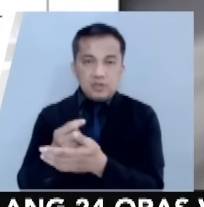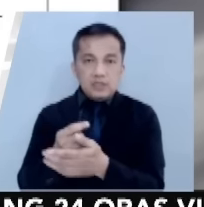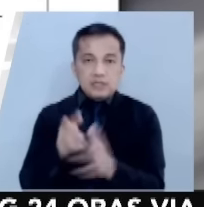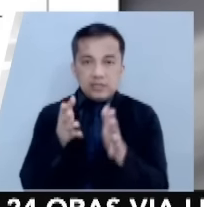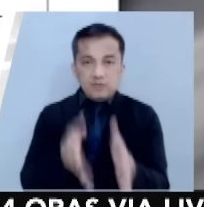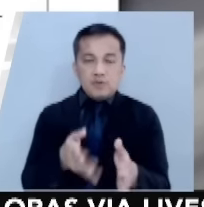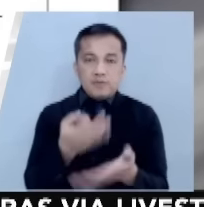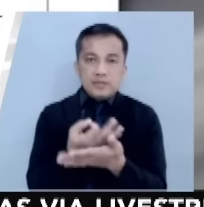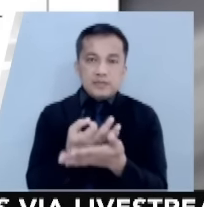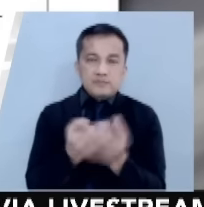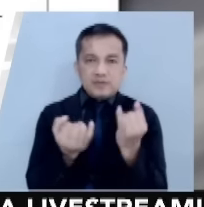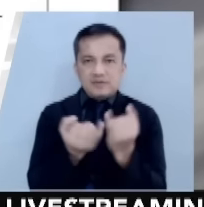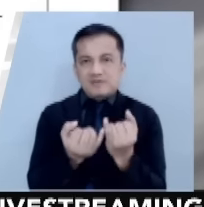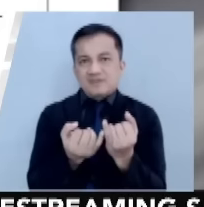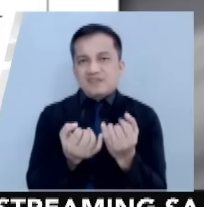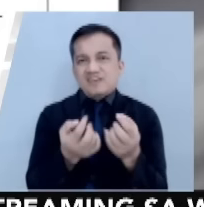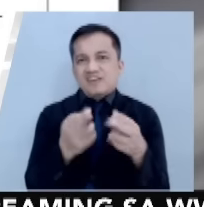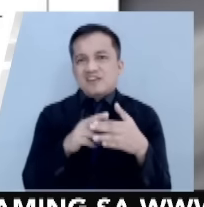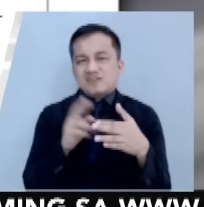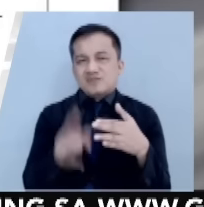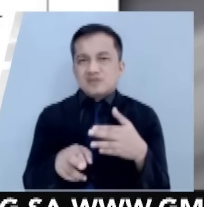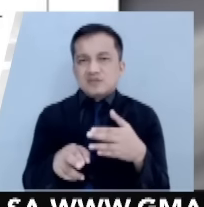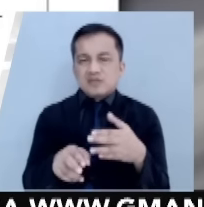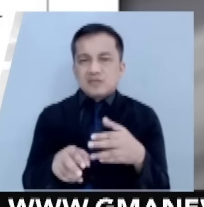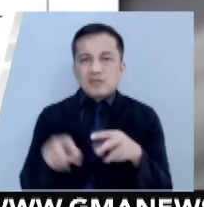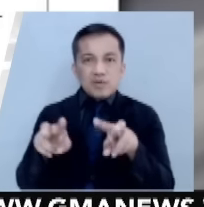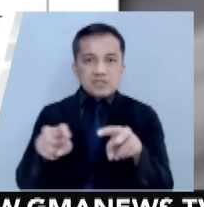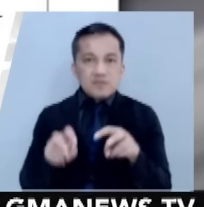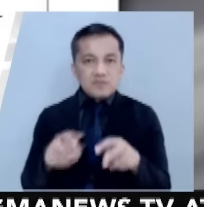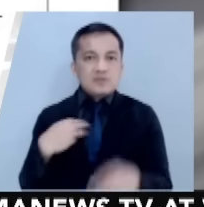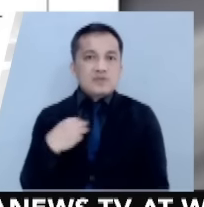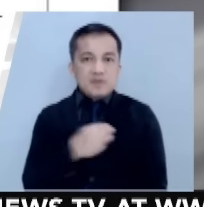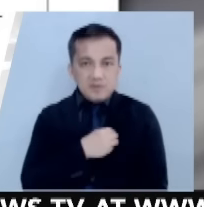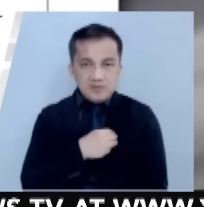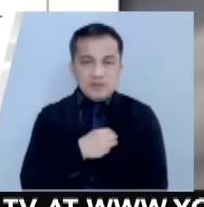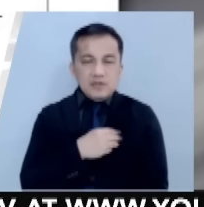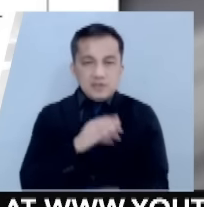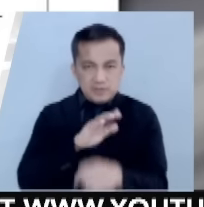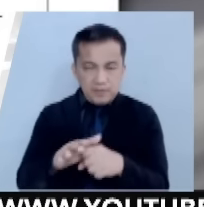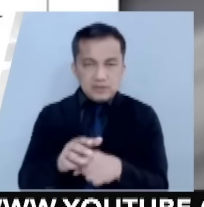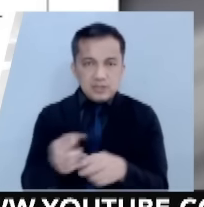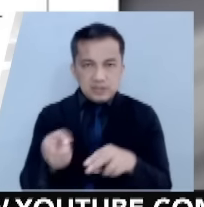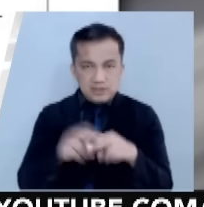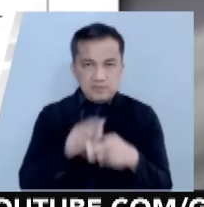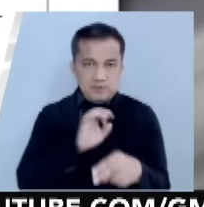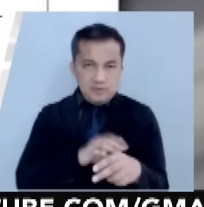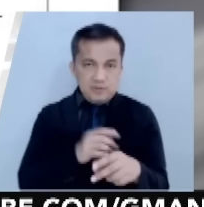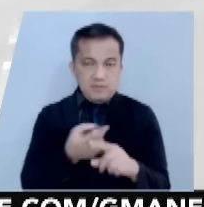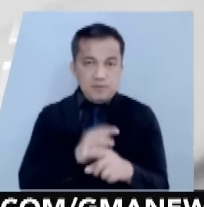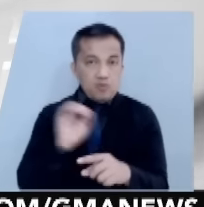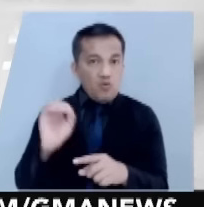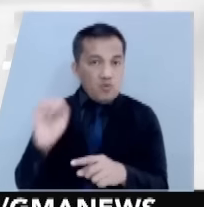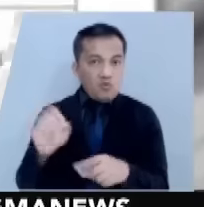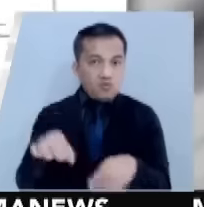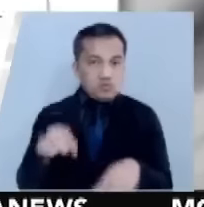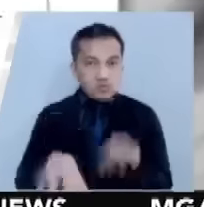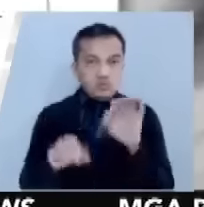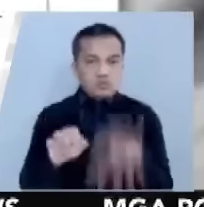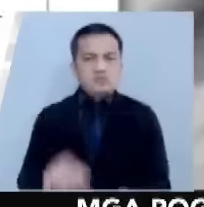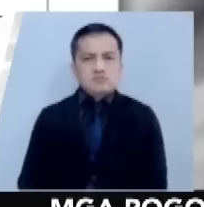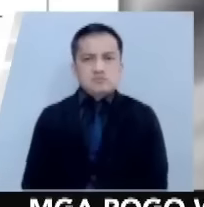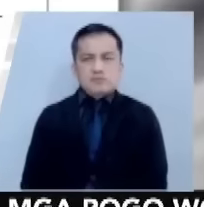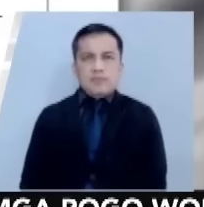resulta, napagkaitan daw ang mga miyembro ng sapat at karagdagang benepisyo na galing din naman sa sarili nilang kontribusyon. Nagamit daw sana